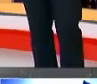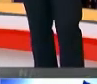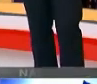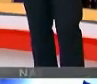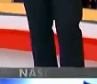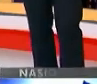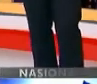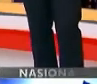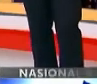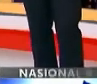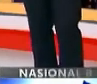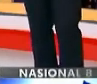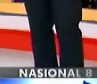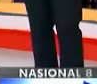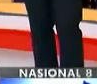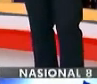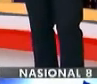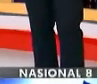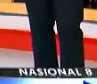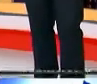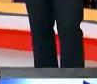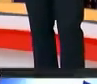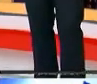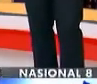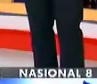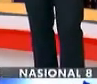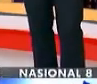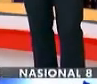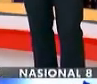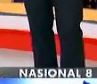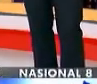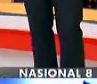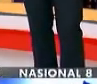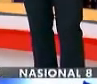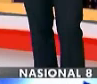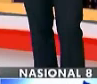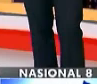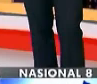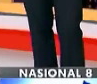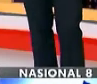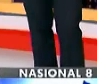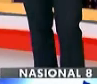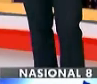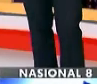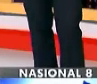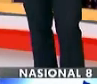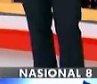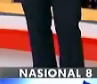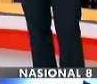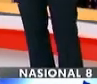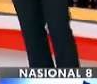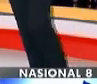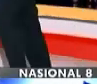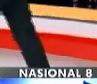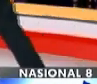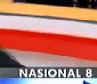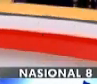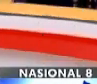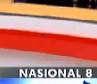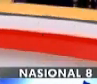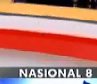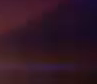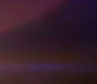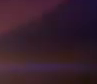Juga PAC mulakan prosiding siasatan 1MDB. Untuk paparan penuh, bersama saya Ivan Toh dan Nora Syikir Abdul Rahman dalam Nasional 8.